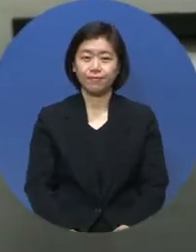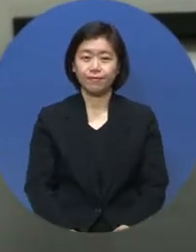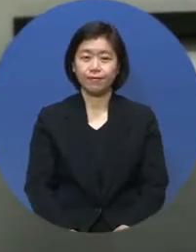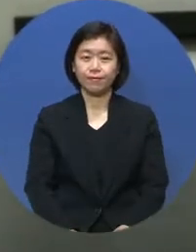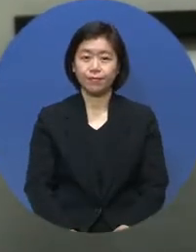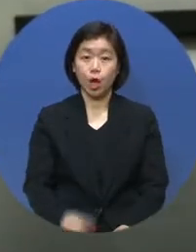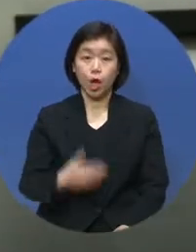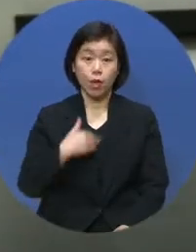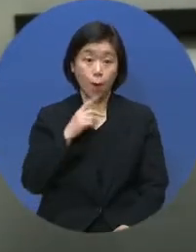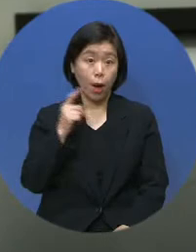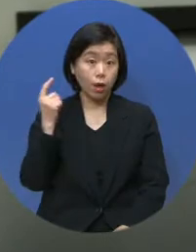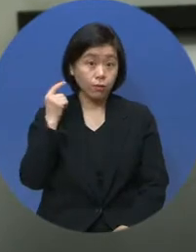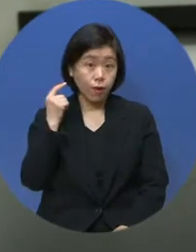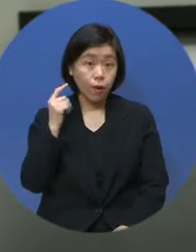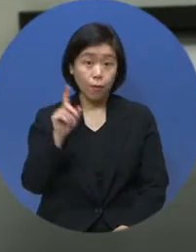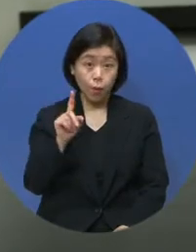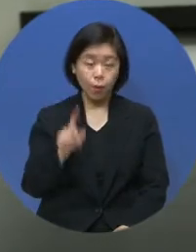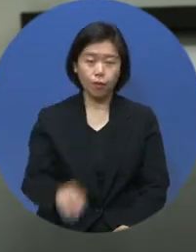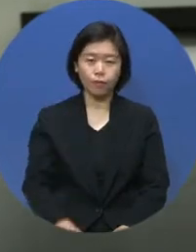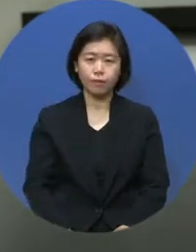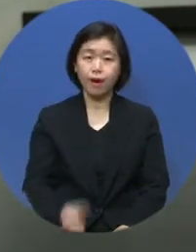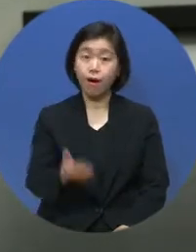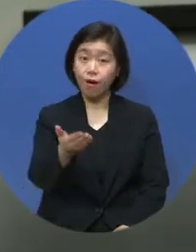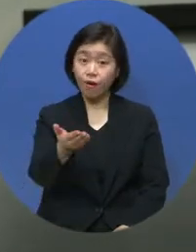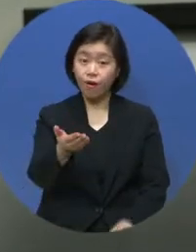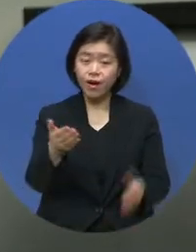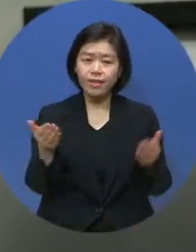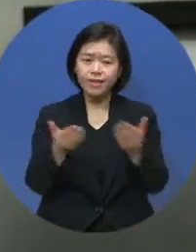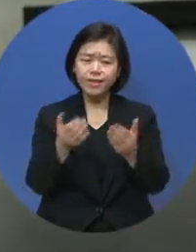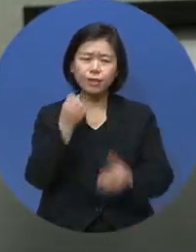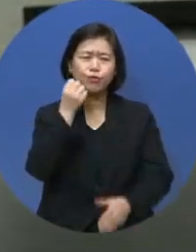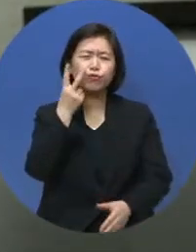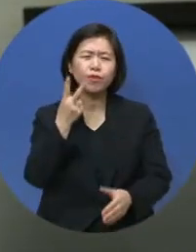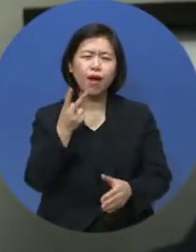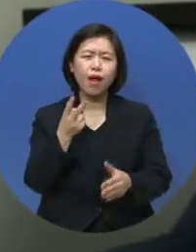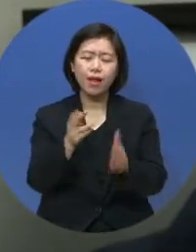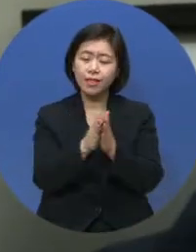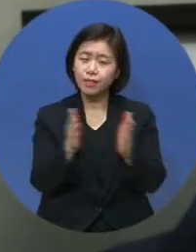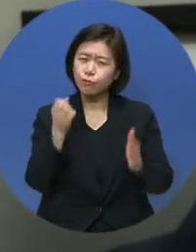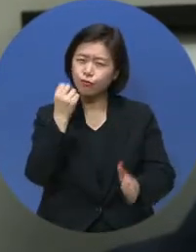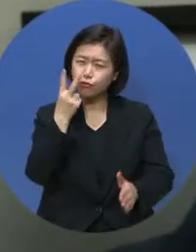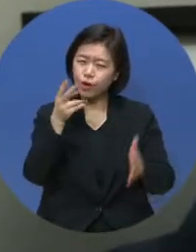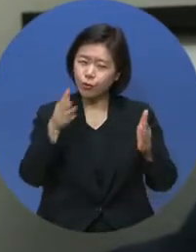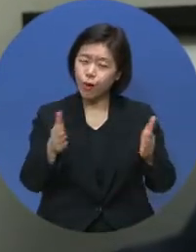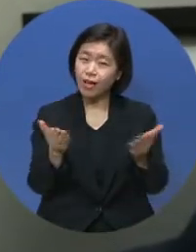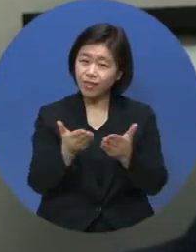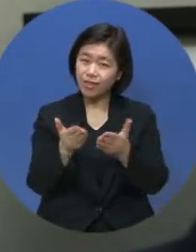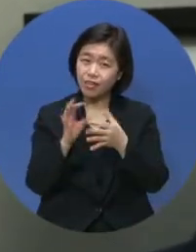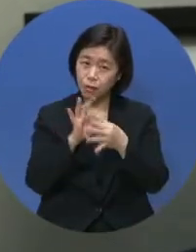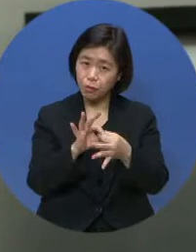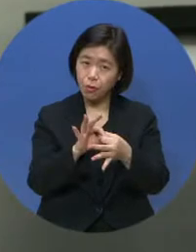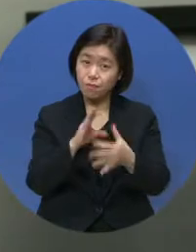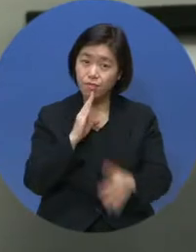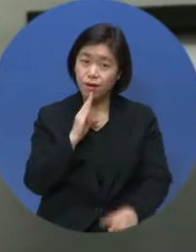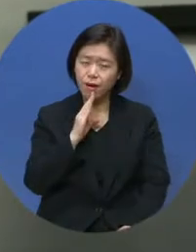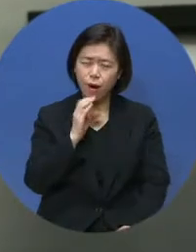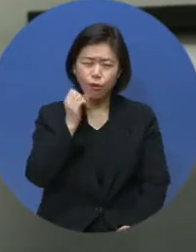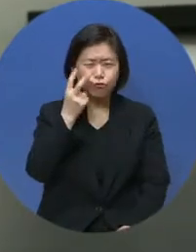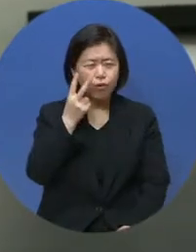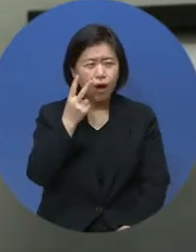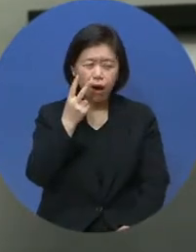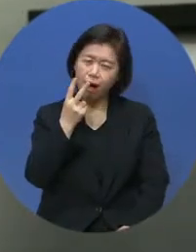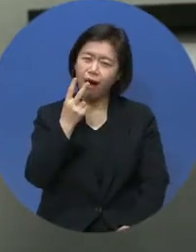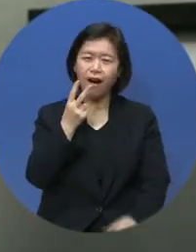아까 듣기로는 이제 일한 지 두 달밖에 안 됐다고 들었는데. 네. 안 힘들어요? 힘들어요? 안 힘들어요?